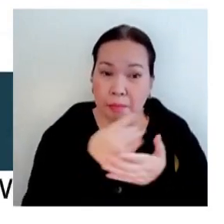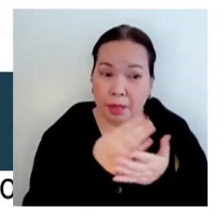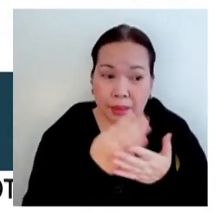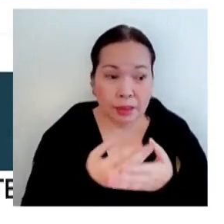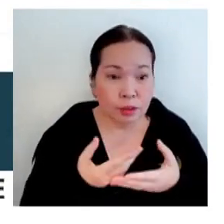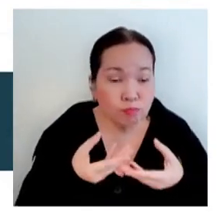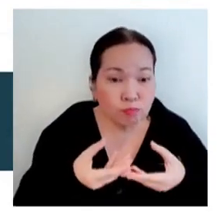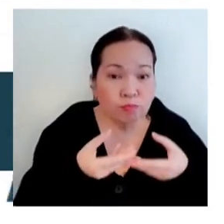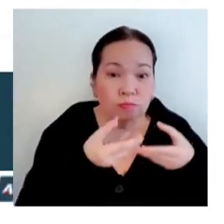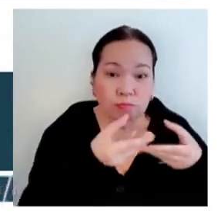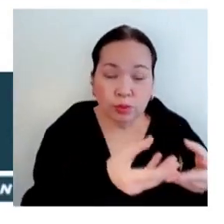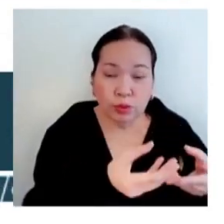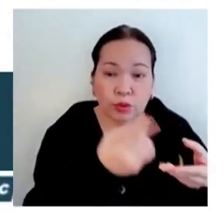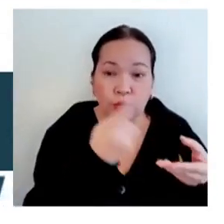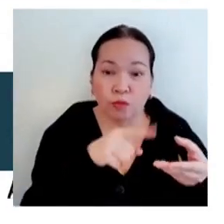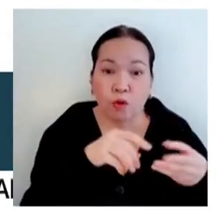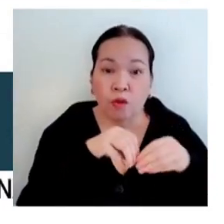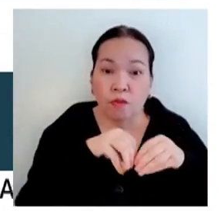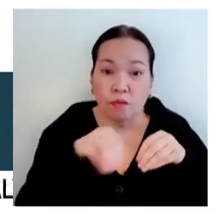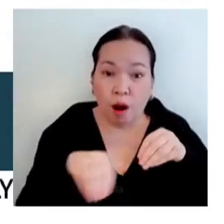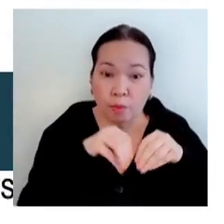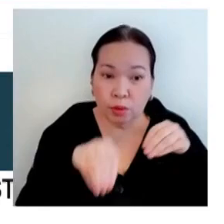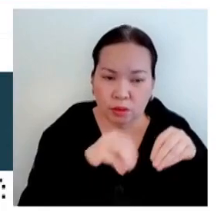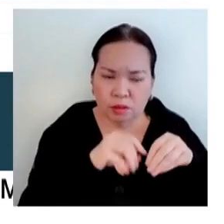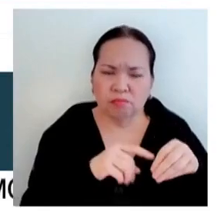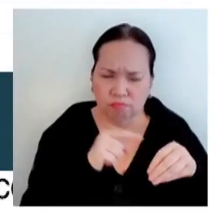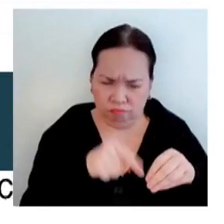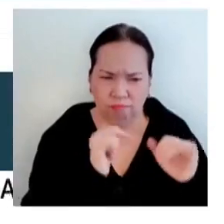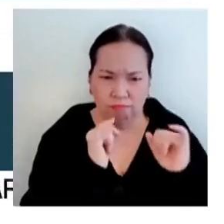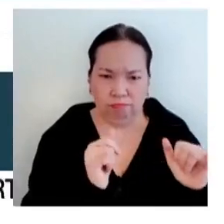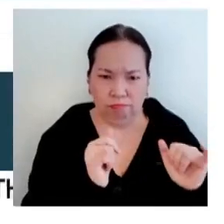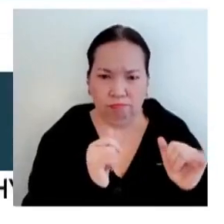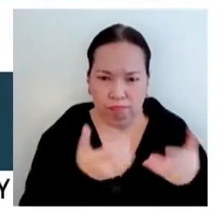dapat huwag tanggalin. So yung retail